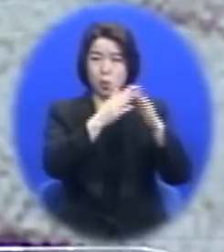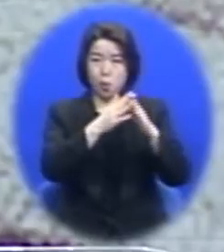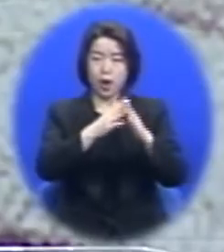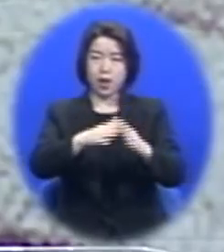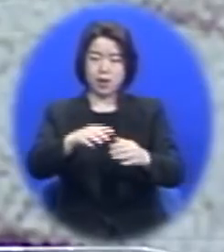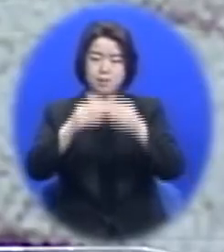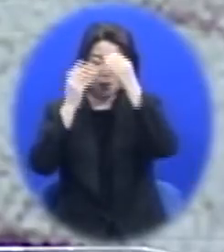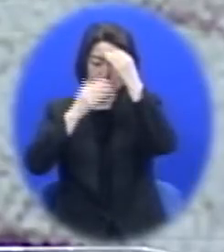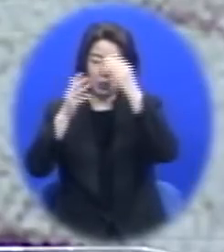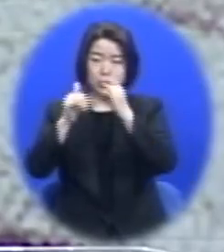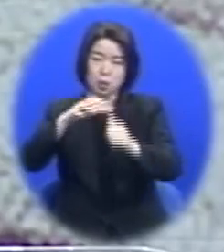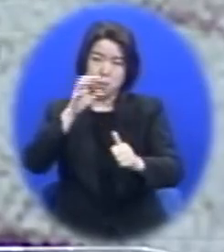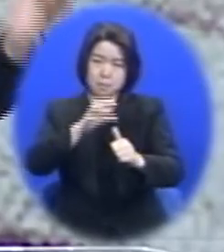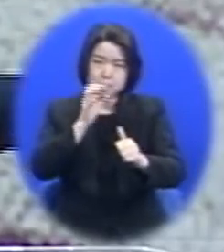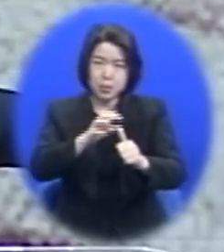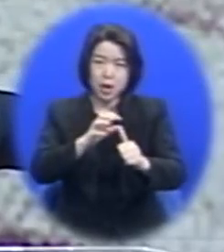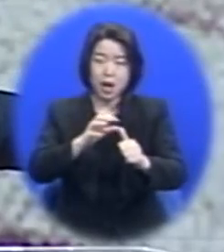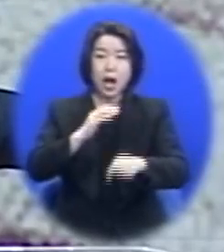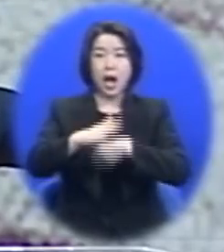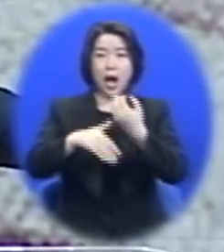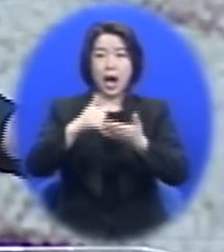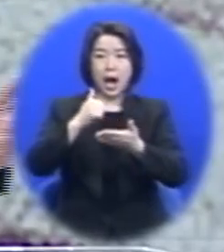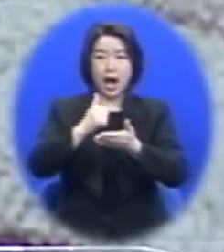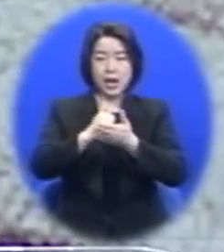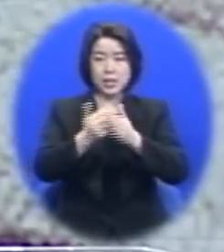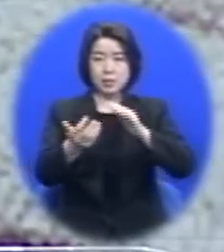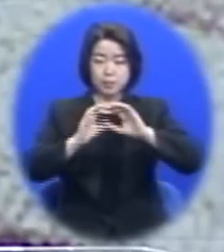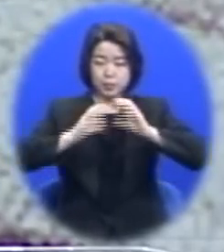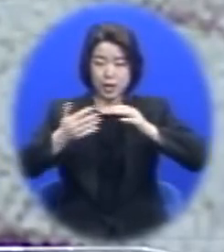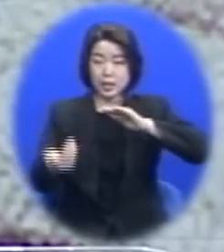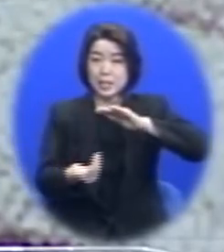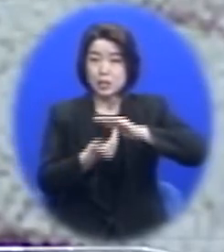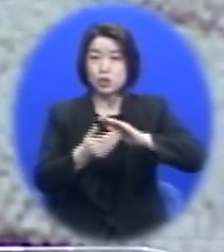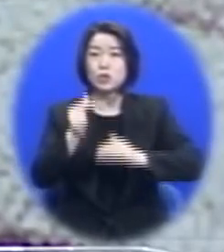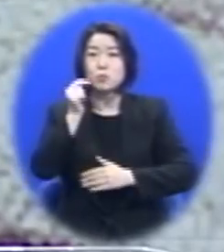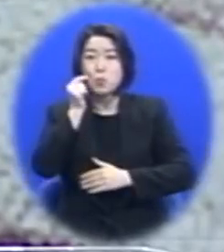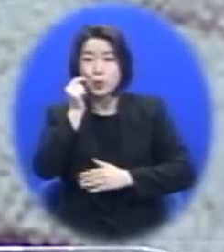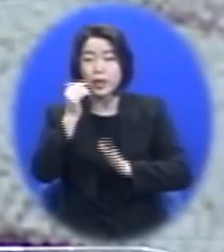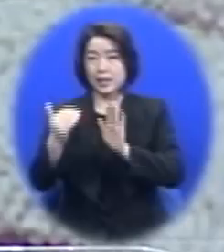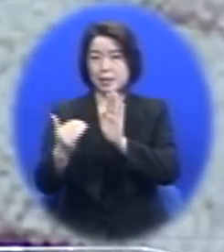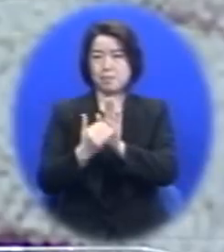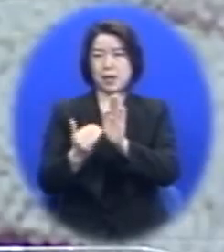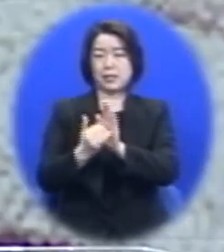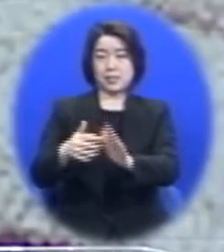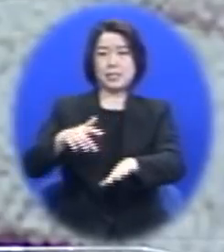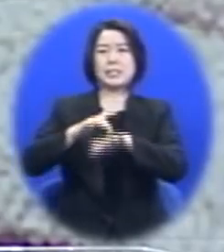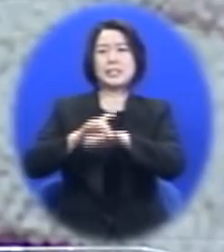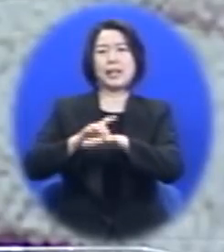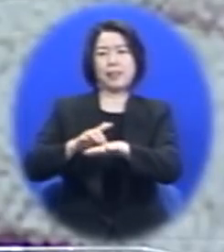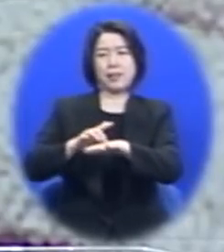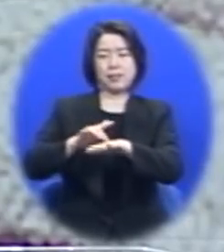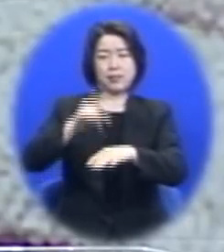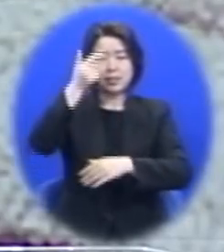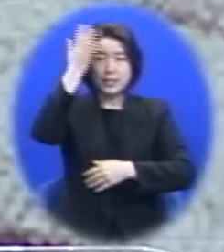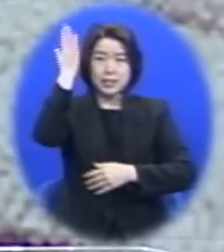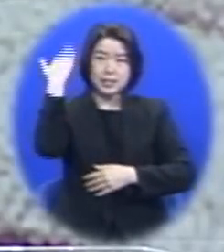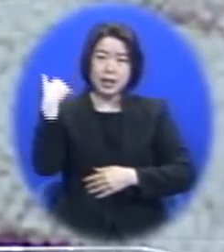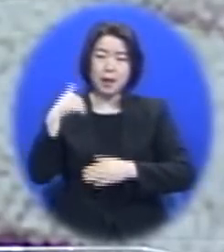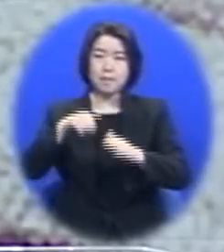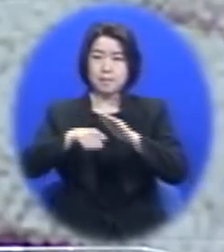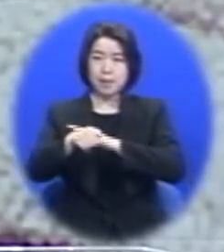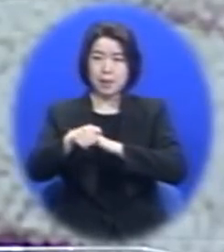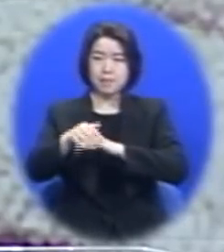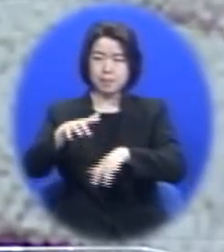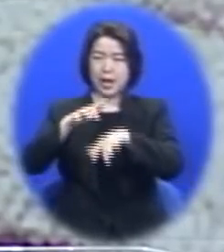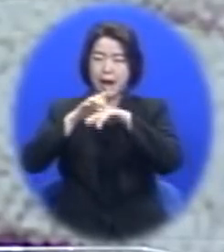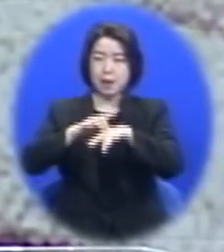무너뜨리려고 하고 하나님의 나라를 이루어지지 못하게 만들려고 하는 4탄 옛 뱀 앙 말하고도